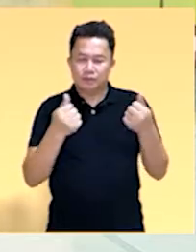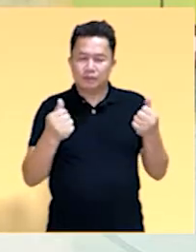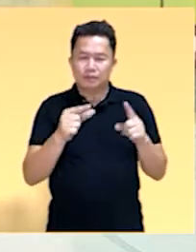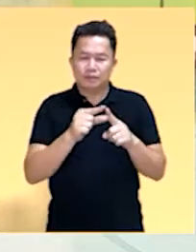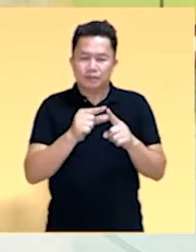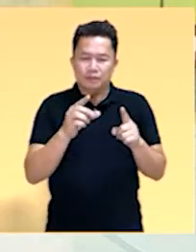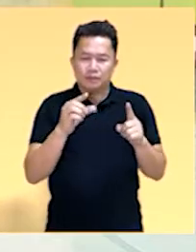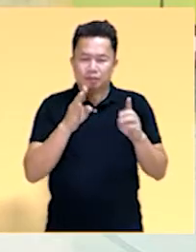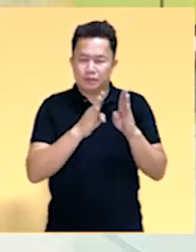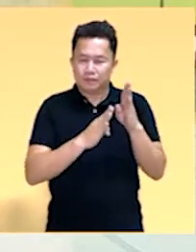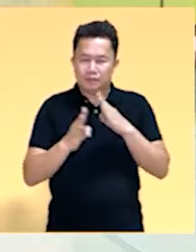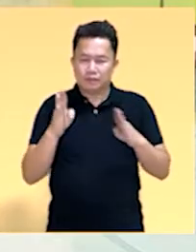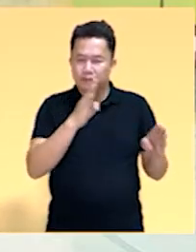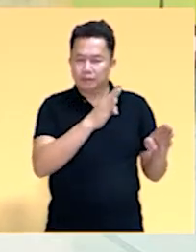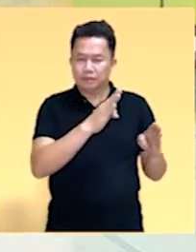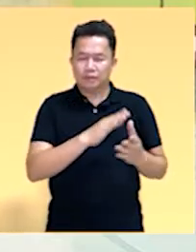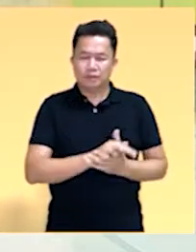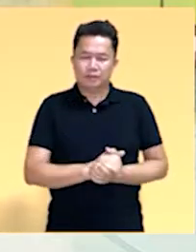word problems.